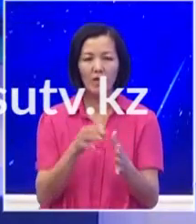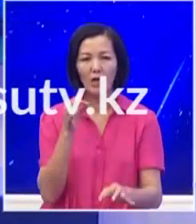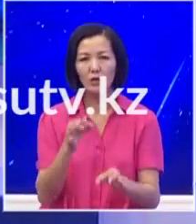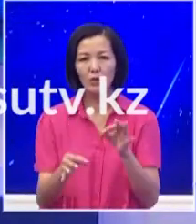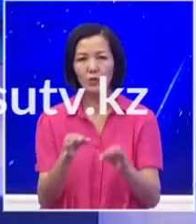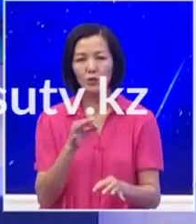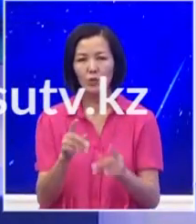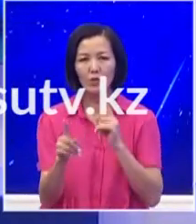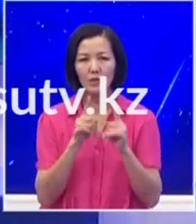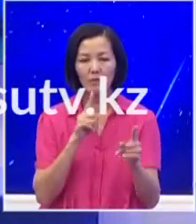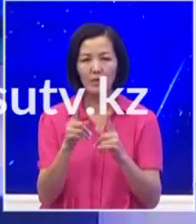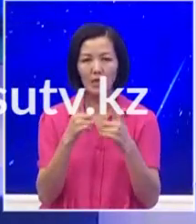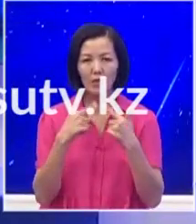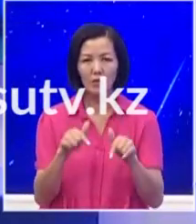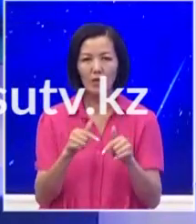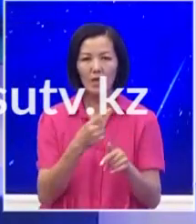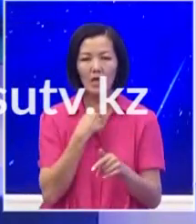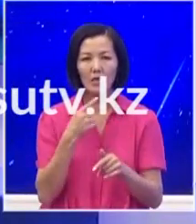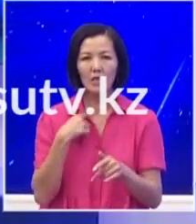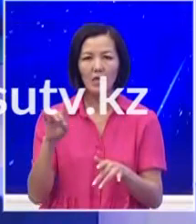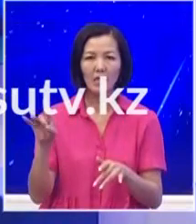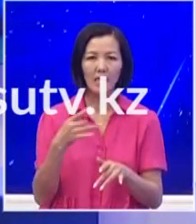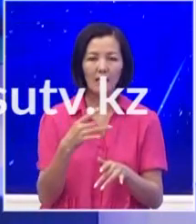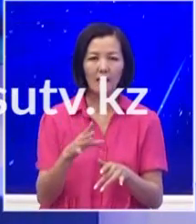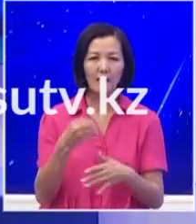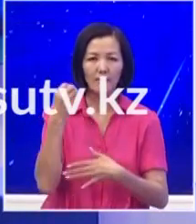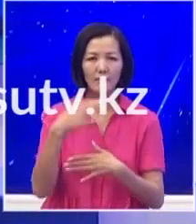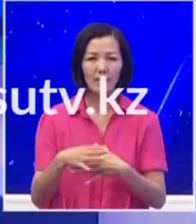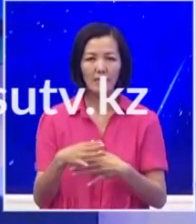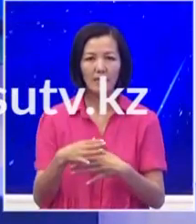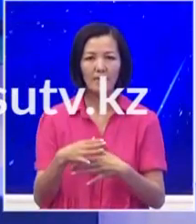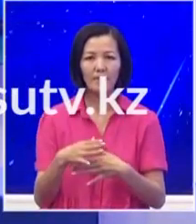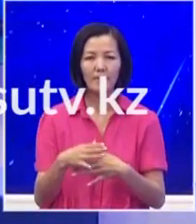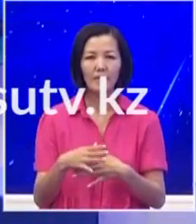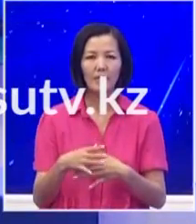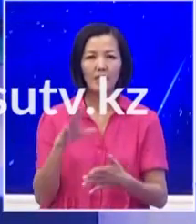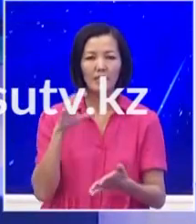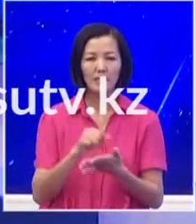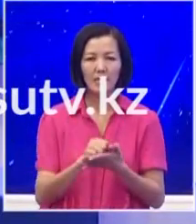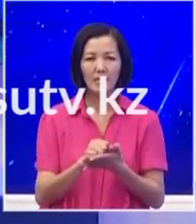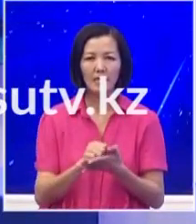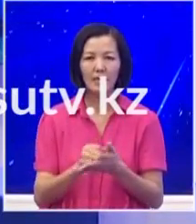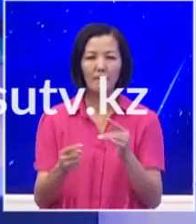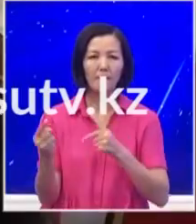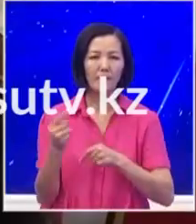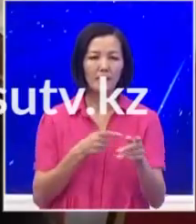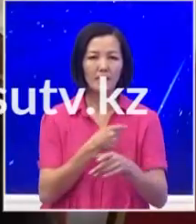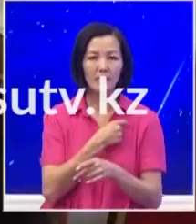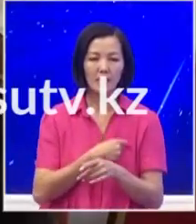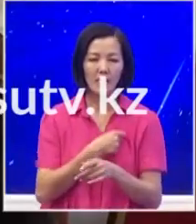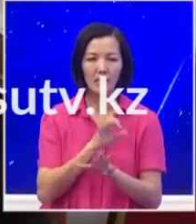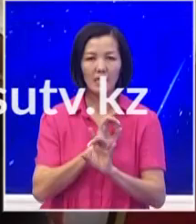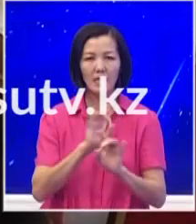осужденных ответили на семинаре, организованном Талдыкурганским региональным центром содействия занятости. Бизнес-тренеры рассказали также